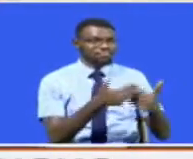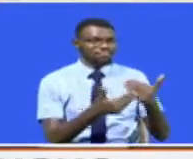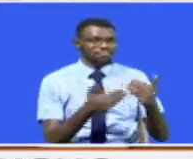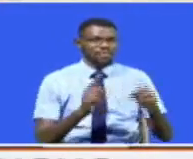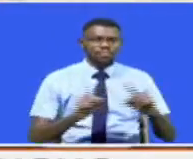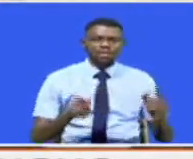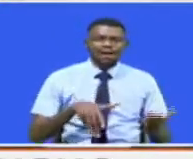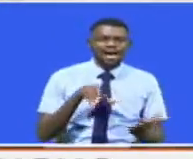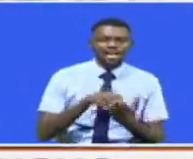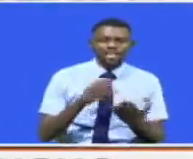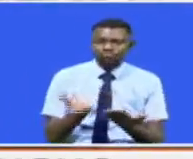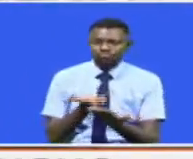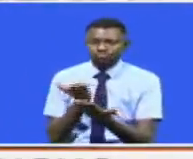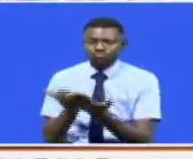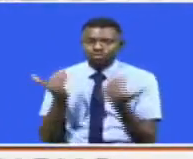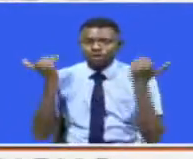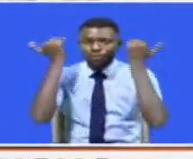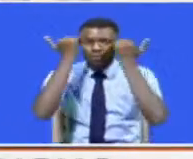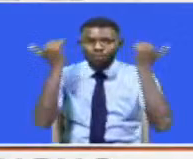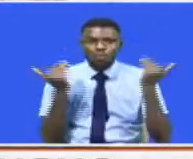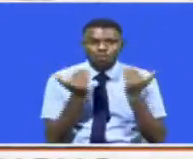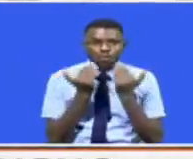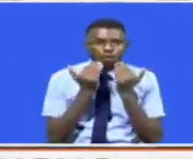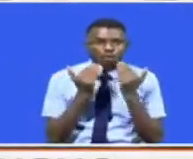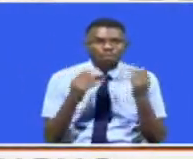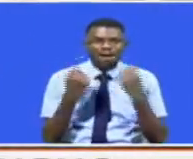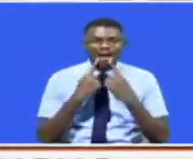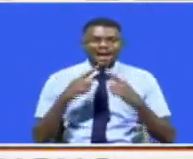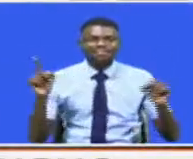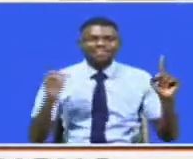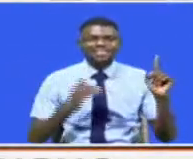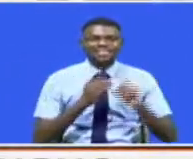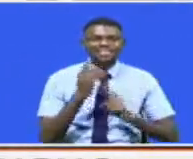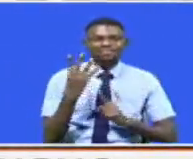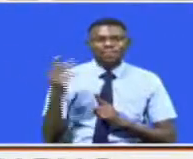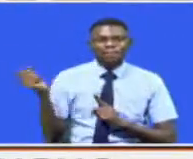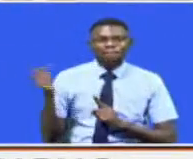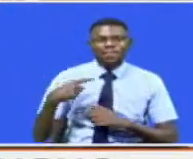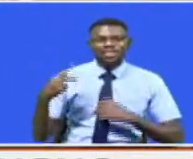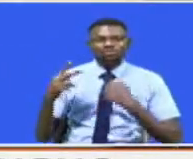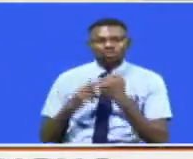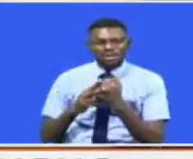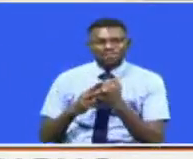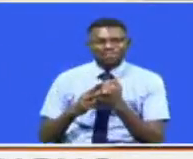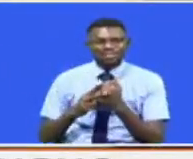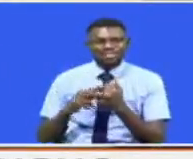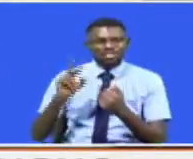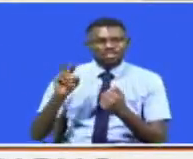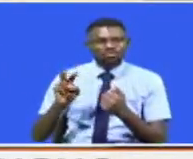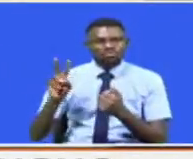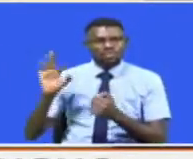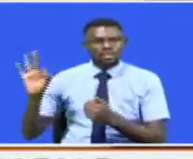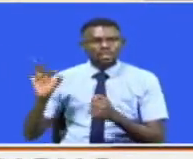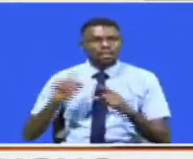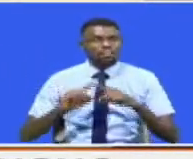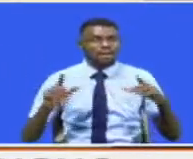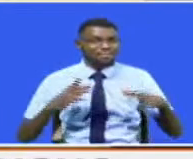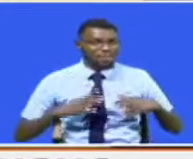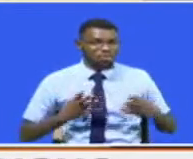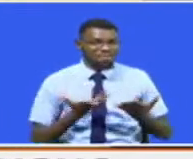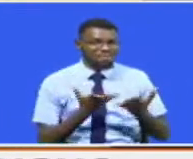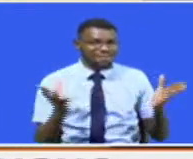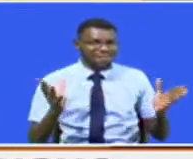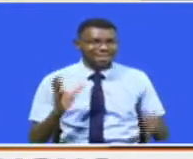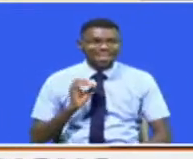kesi imewasilishwa kotini na inatarajiwa kutajwa tarehe 4 Julai mwaka 2023, wakazi wanahofu kuwa